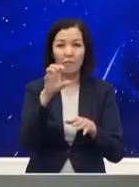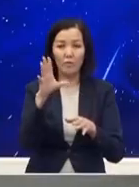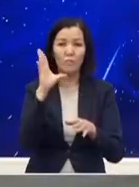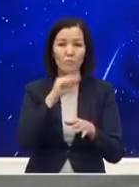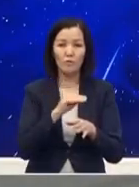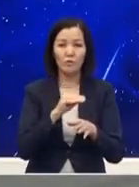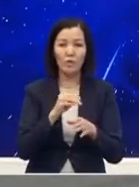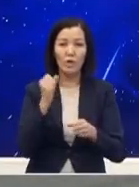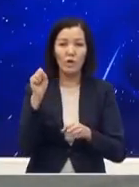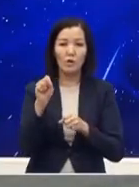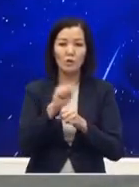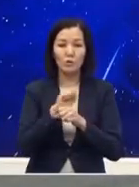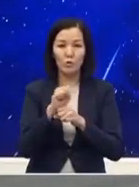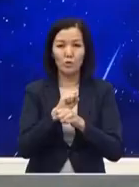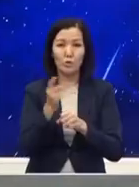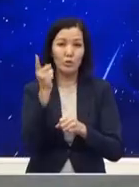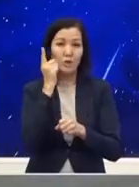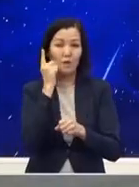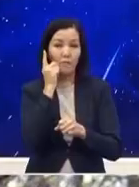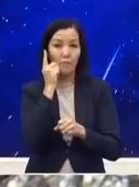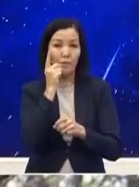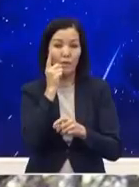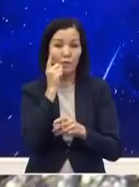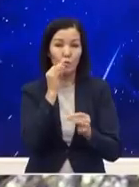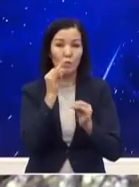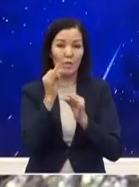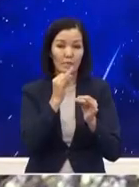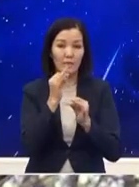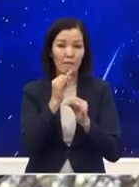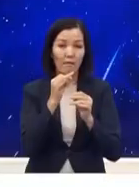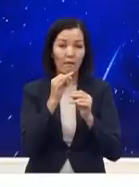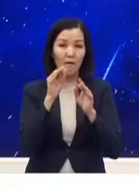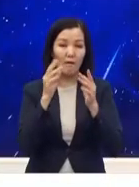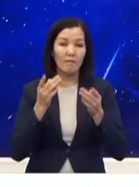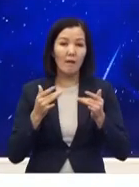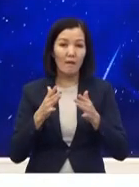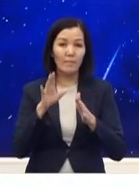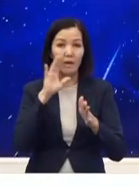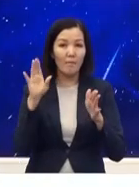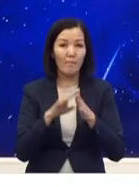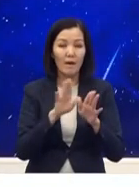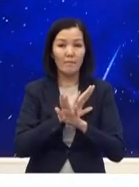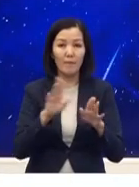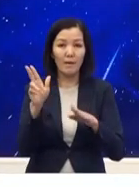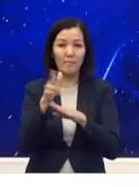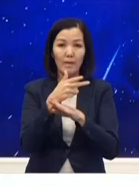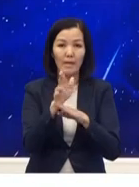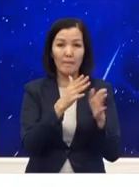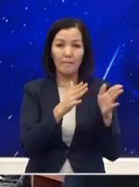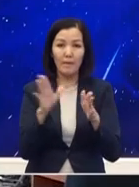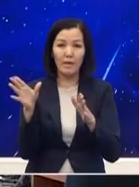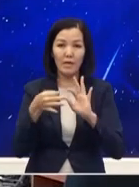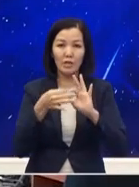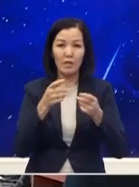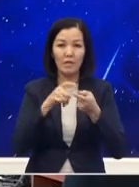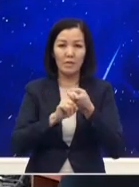Мәселен, жүргізушінің ұялы телефонмен сөйлескендігі, жол белгілеріндегі талаптарды сақтамағандығы бейне бақылауға қаз қалпында жазылады.